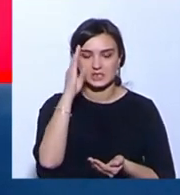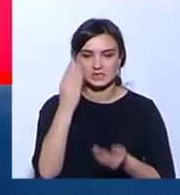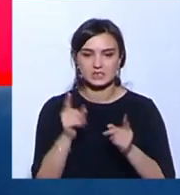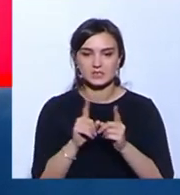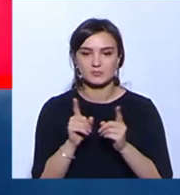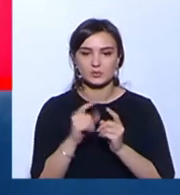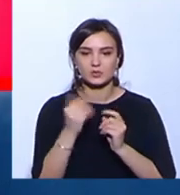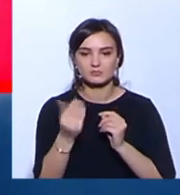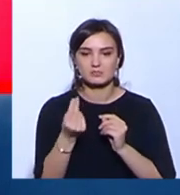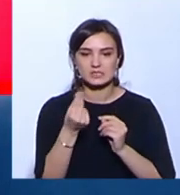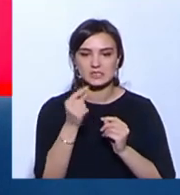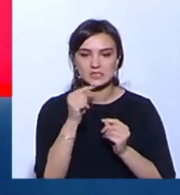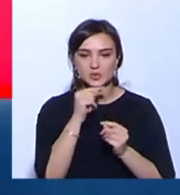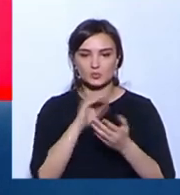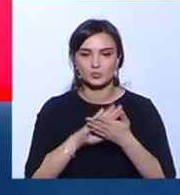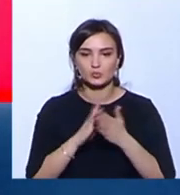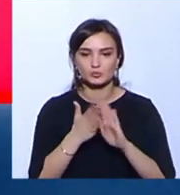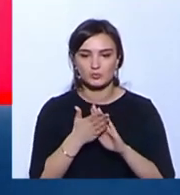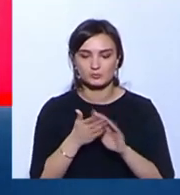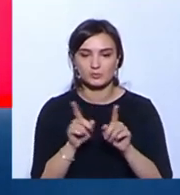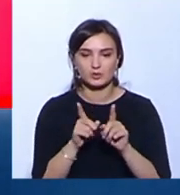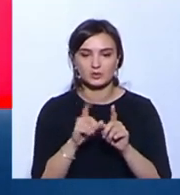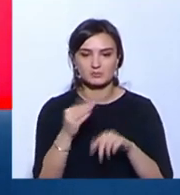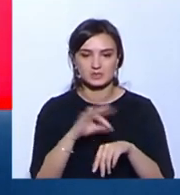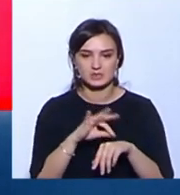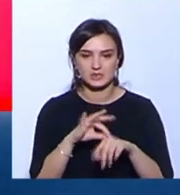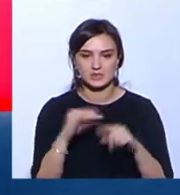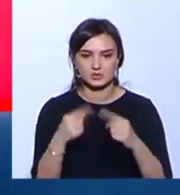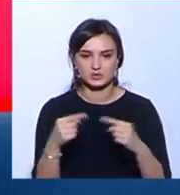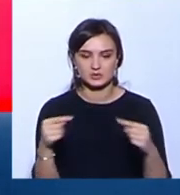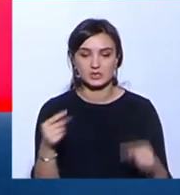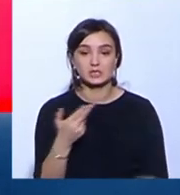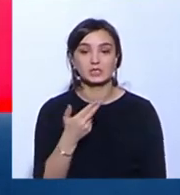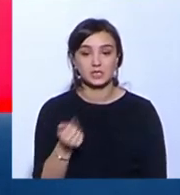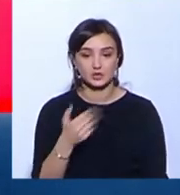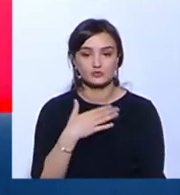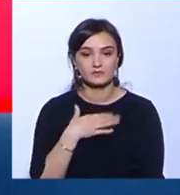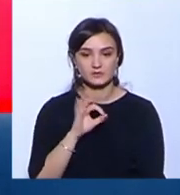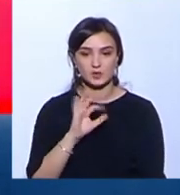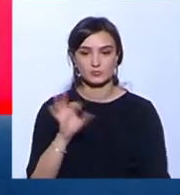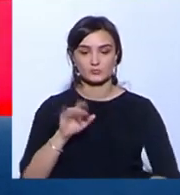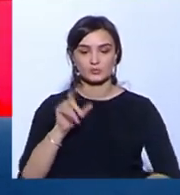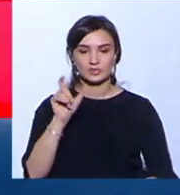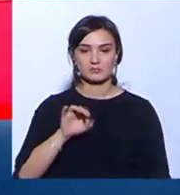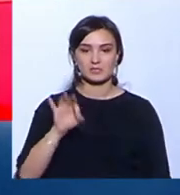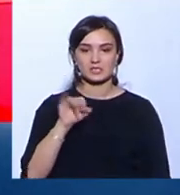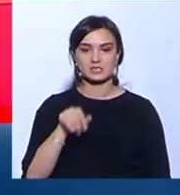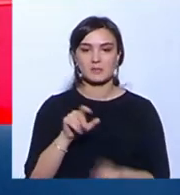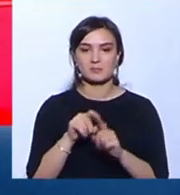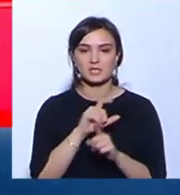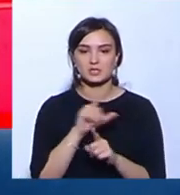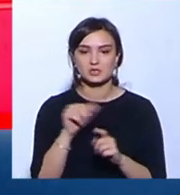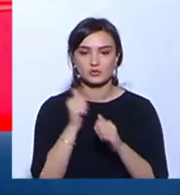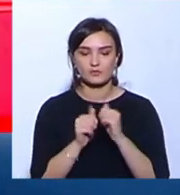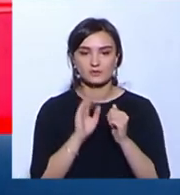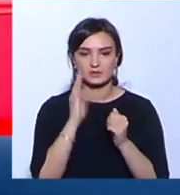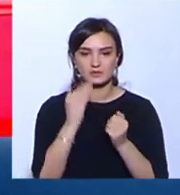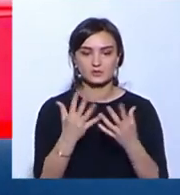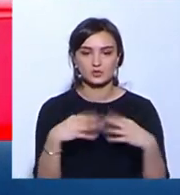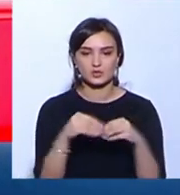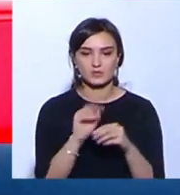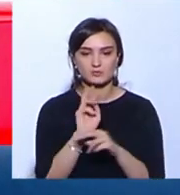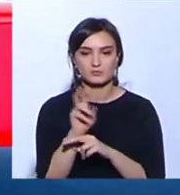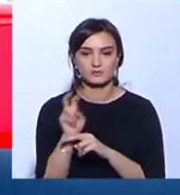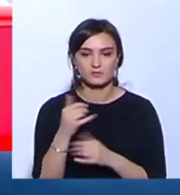მისი სოციალურ-ეკონომიკური სტატუსისა და მიუხედავად მისი დიაგნოზისა. დიახ, ჩვენ საუბრობთ ადამიანზე, ამ ფრაზით მოვდივარ მე ყოველ დილი თქვენს